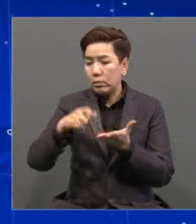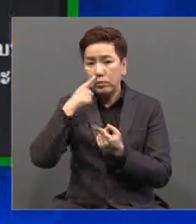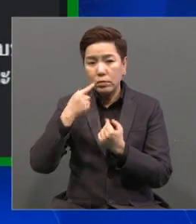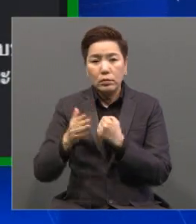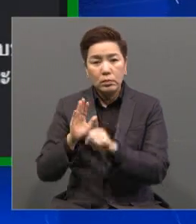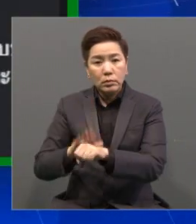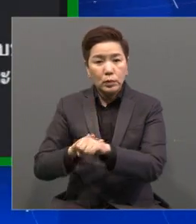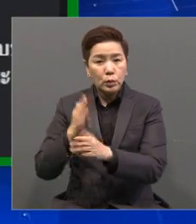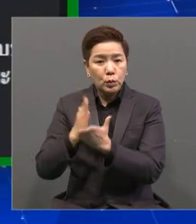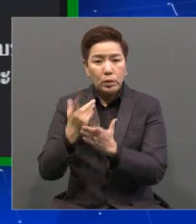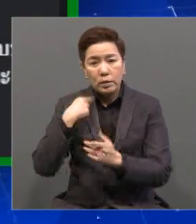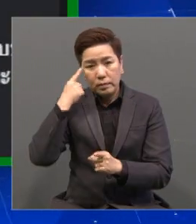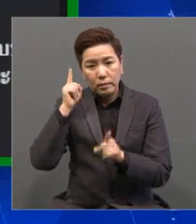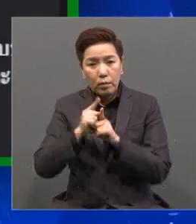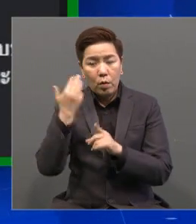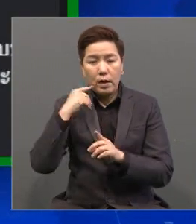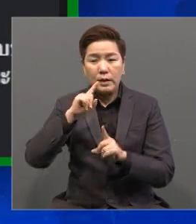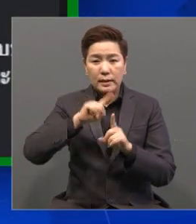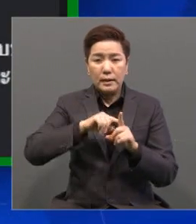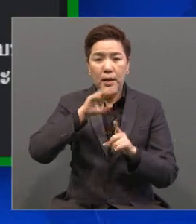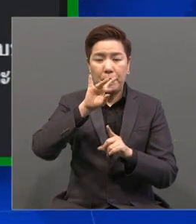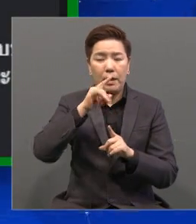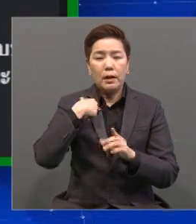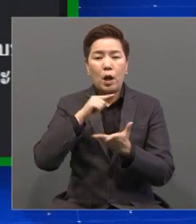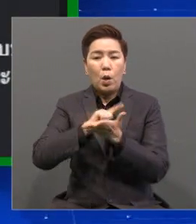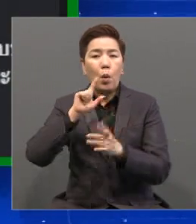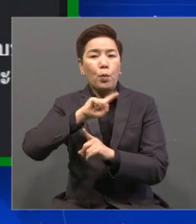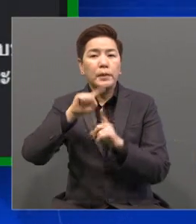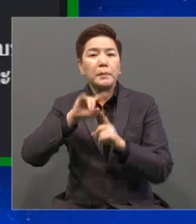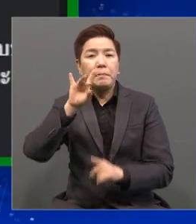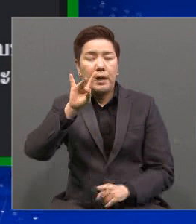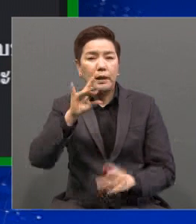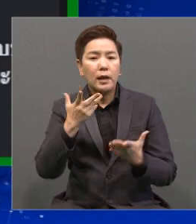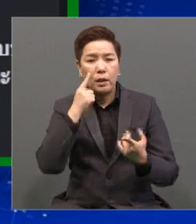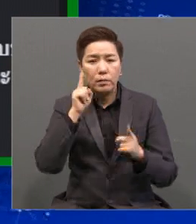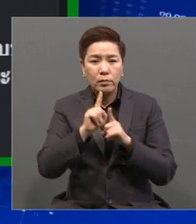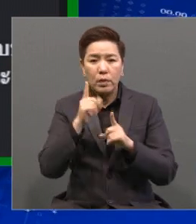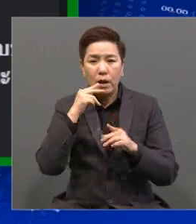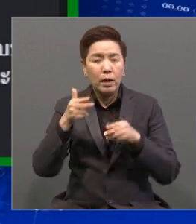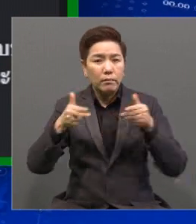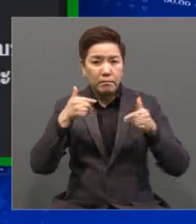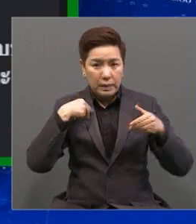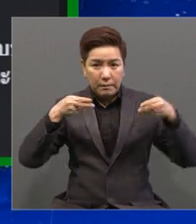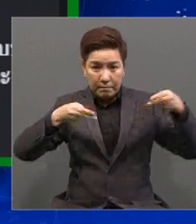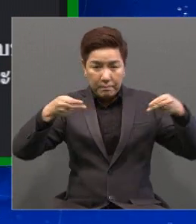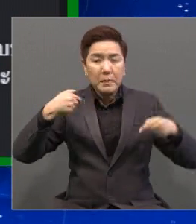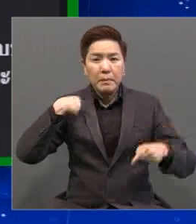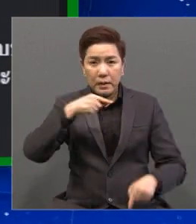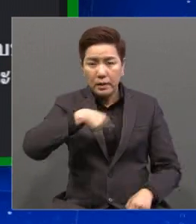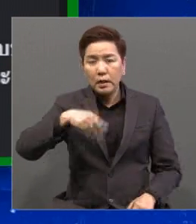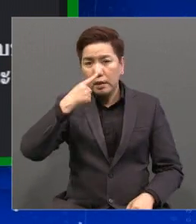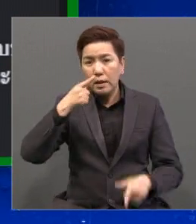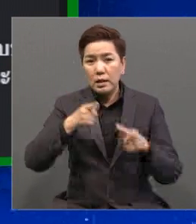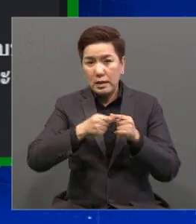ไม่บีบใช่ไหมได้รูปมาวันที่8มิถุนายนลาออกวันที่8มิถุนายนแชทและวงจรปิดมีนะคะอยาก